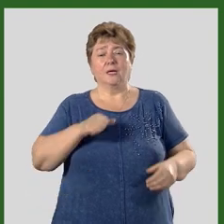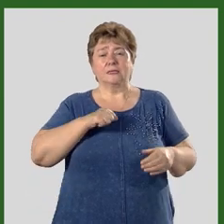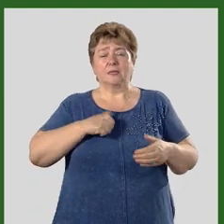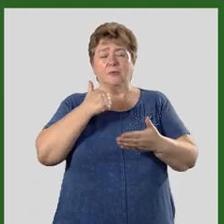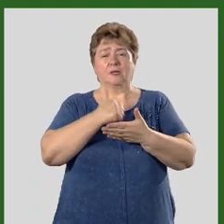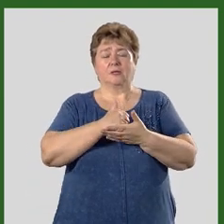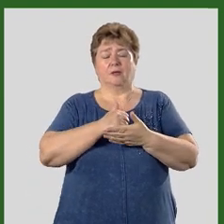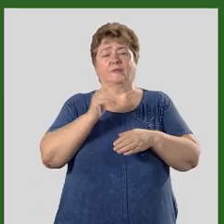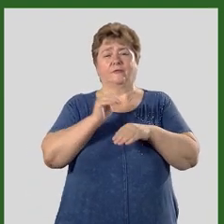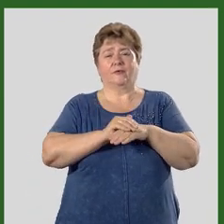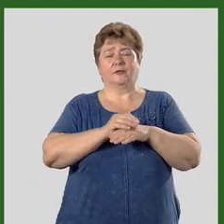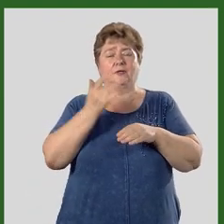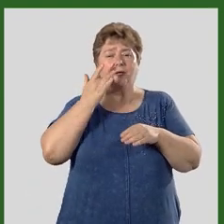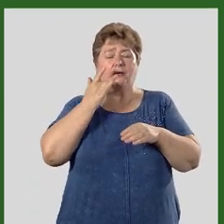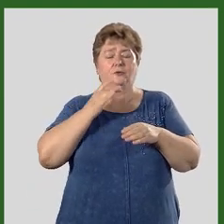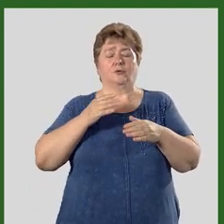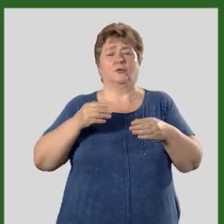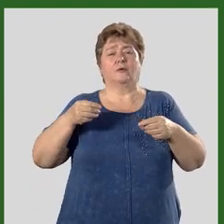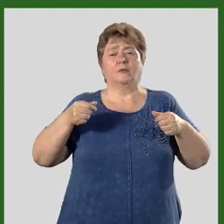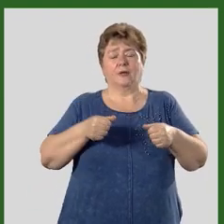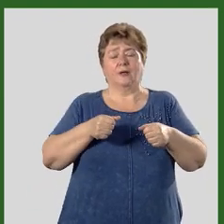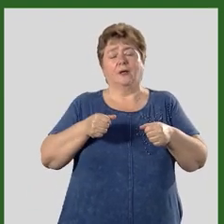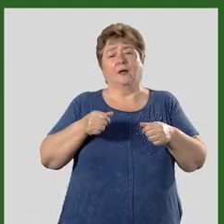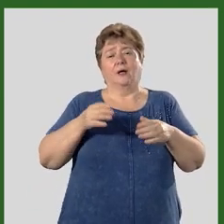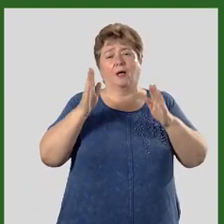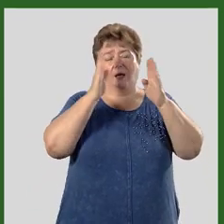Самый главный фактор, который оказывает влияние